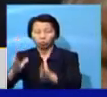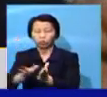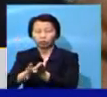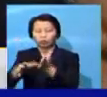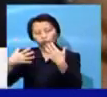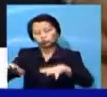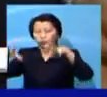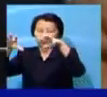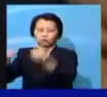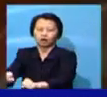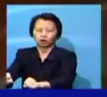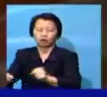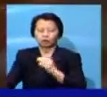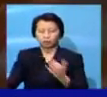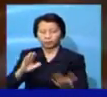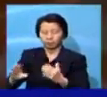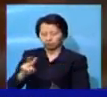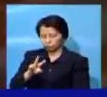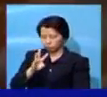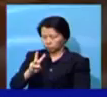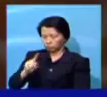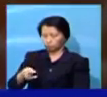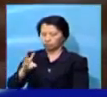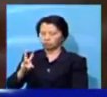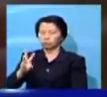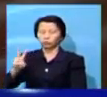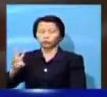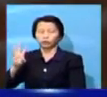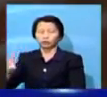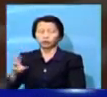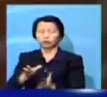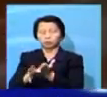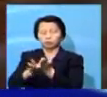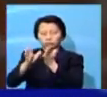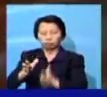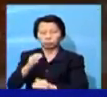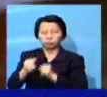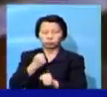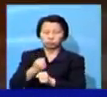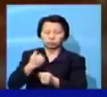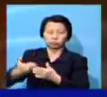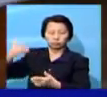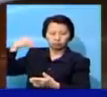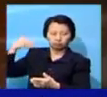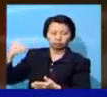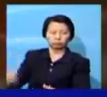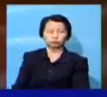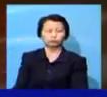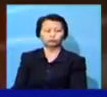telah ditangkap berbanding 26,626 penagih pada tahun